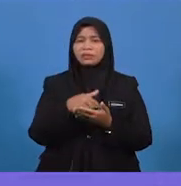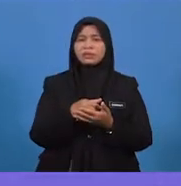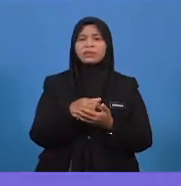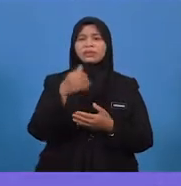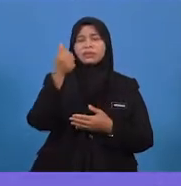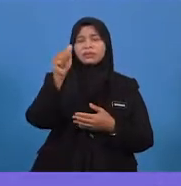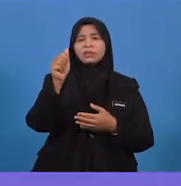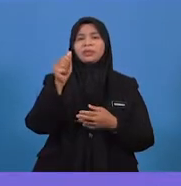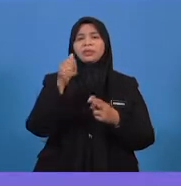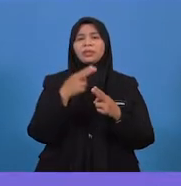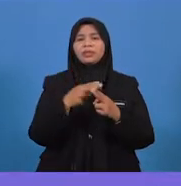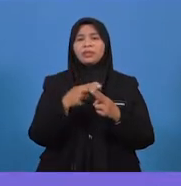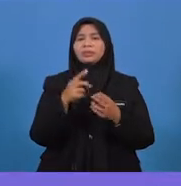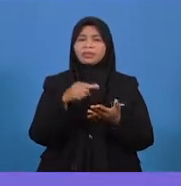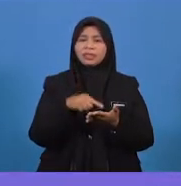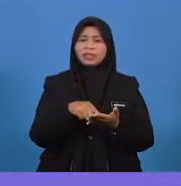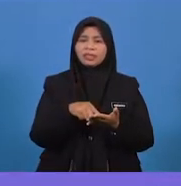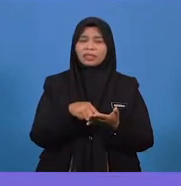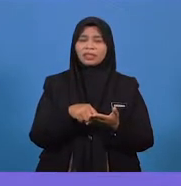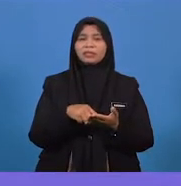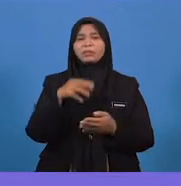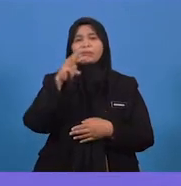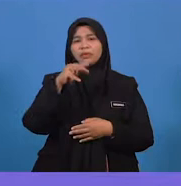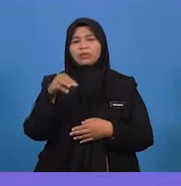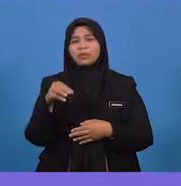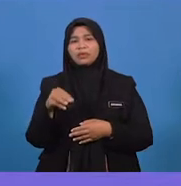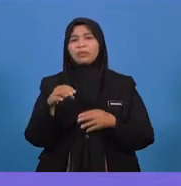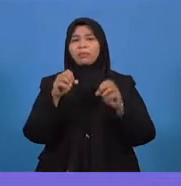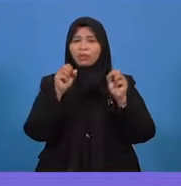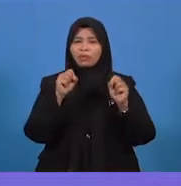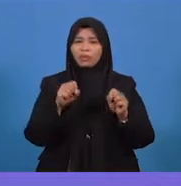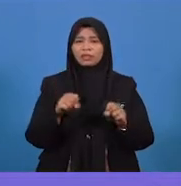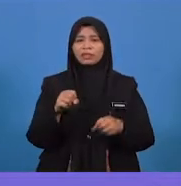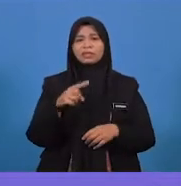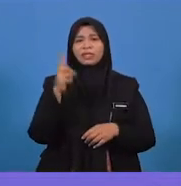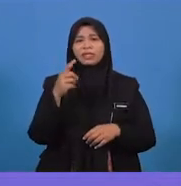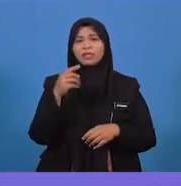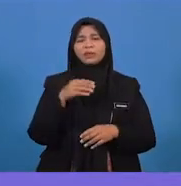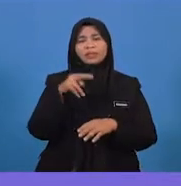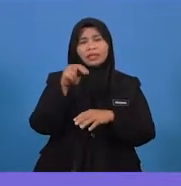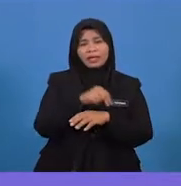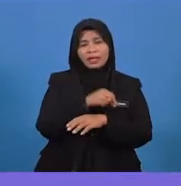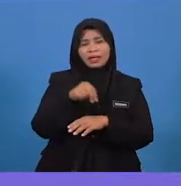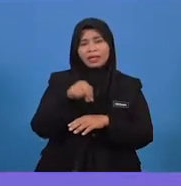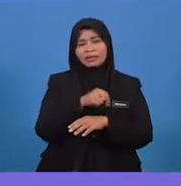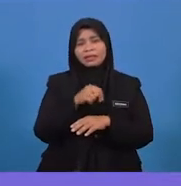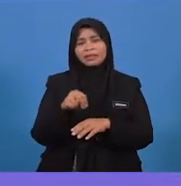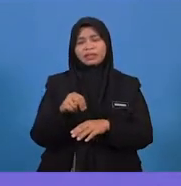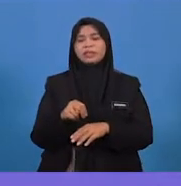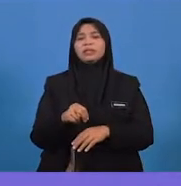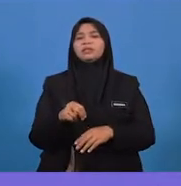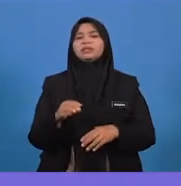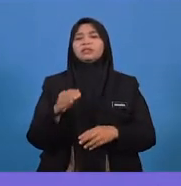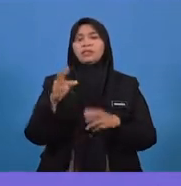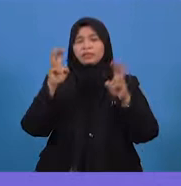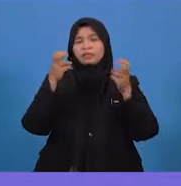beserta tugas mereka yang khusus, murid-murid bolehlah sering menyanyikan lagu bertajuk